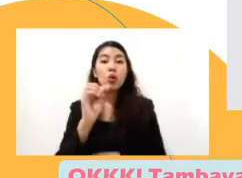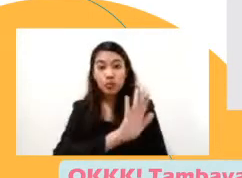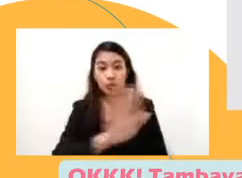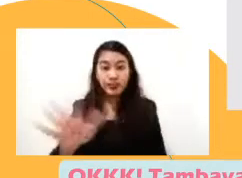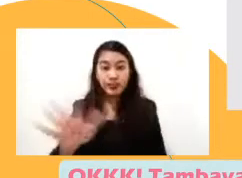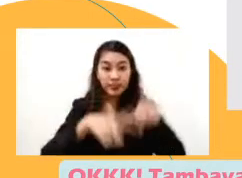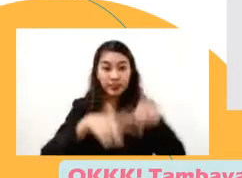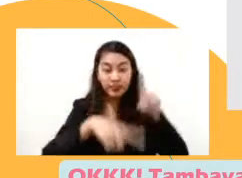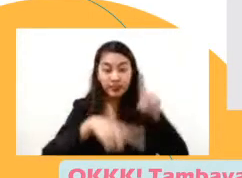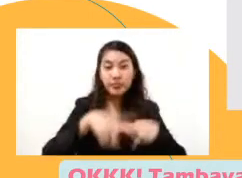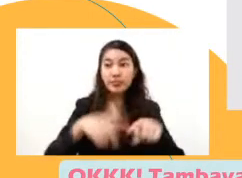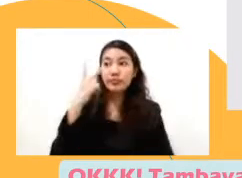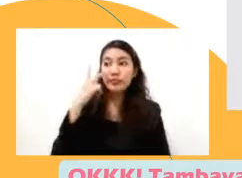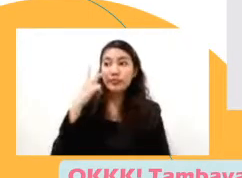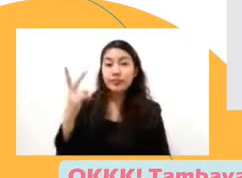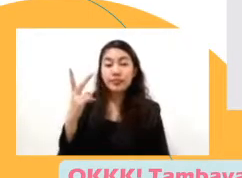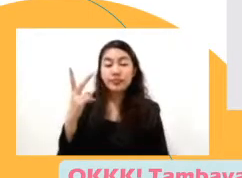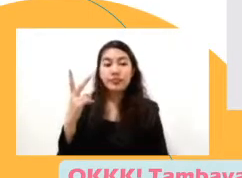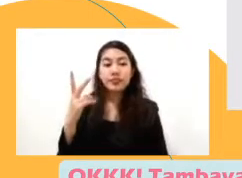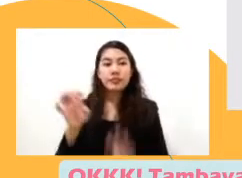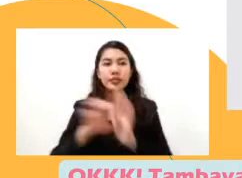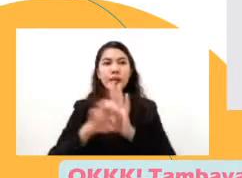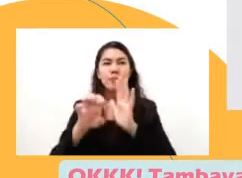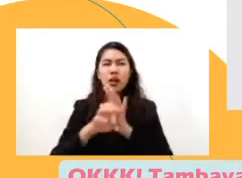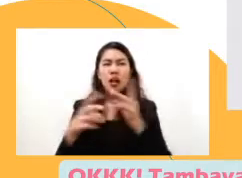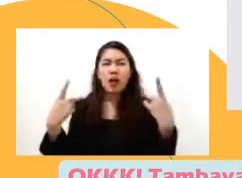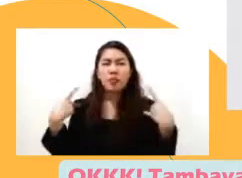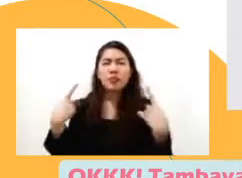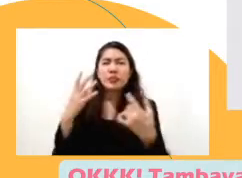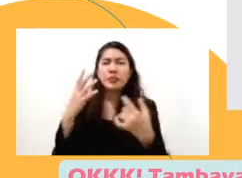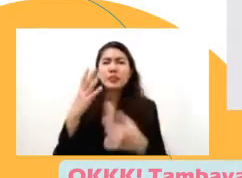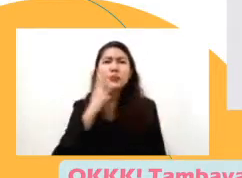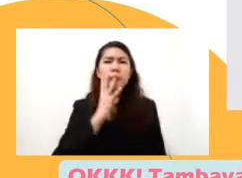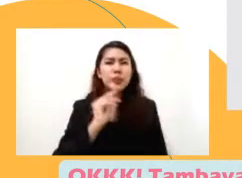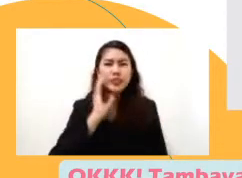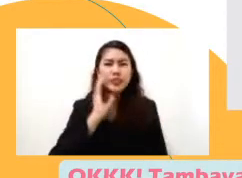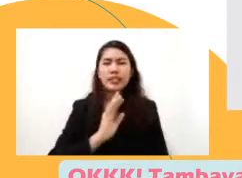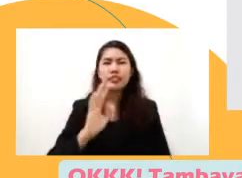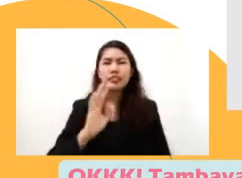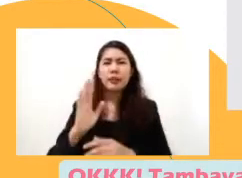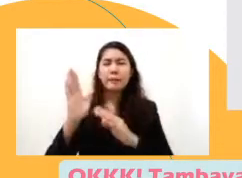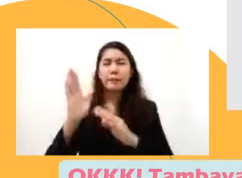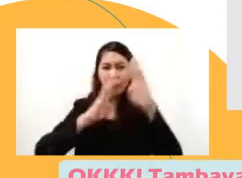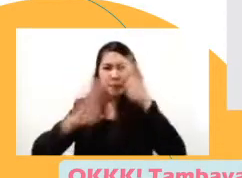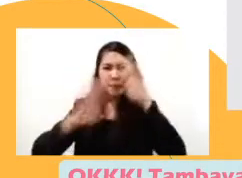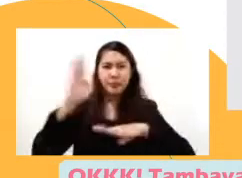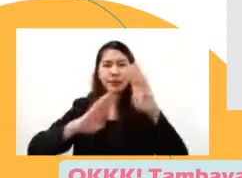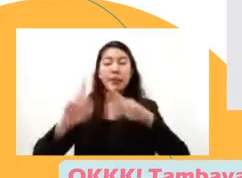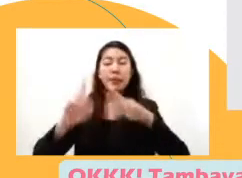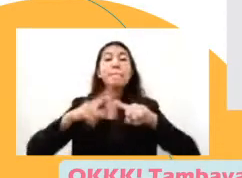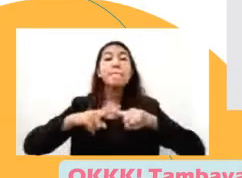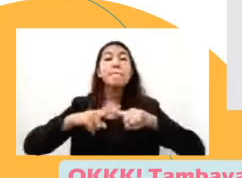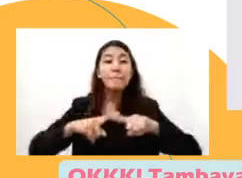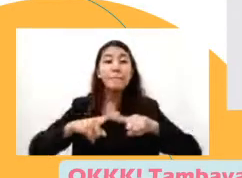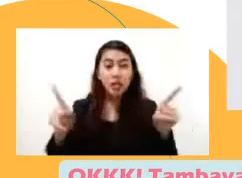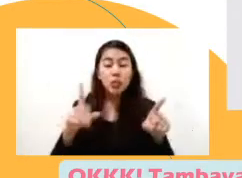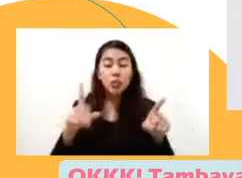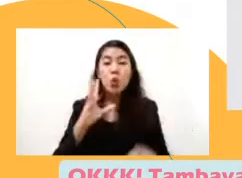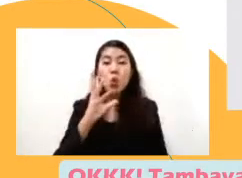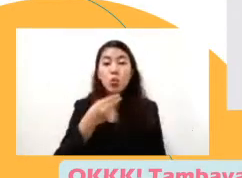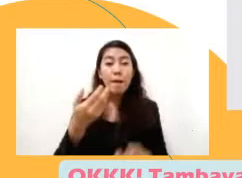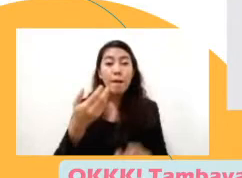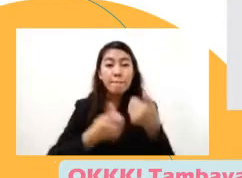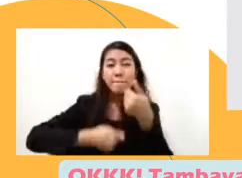nyo sila, no, at their lowest point, no, hindi sila sumusuko. Ngunit, no, ang pinakasikat, alam nyo ba